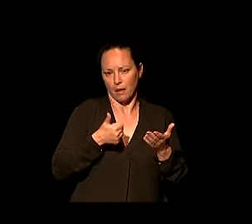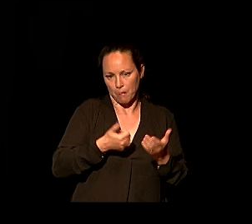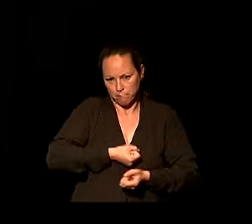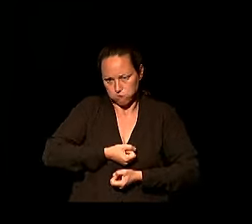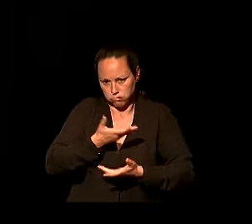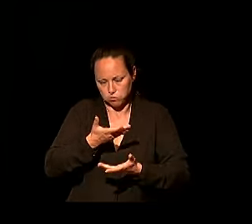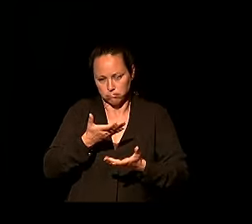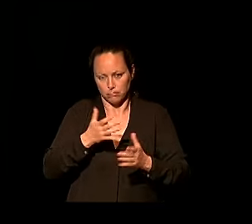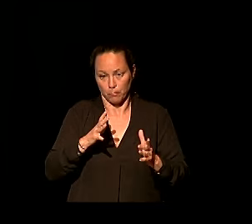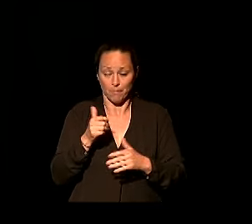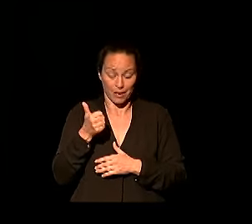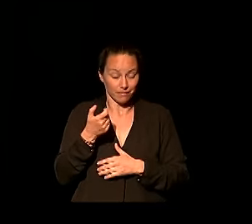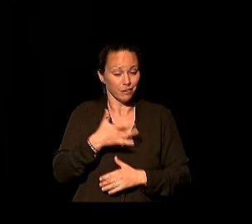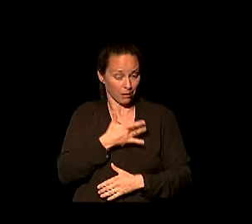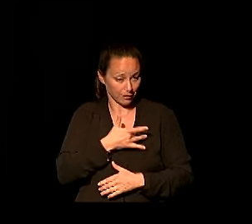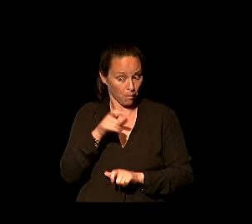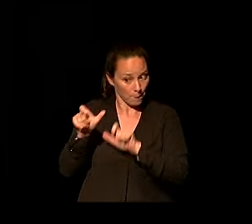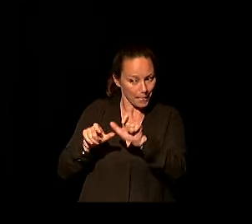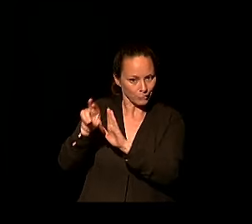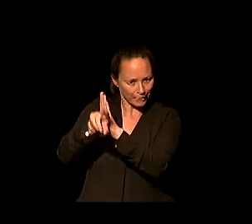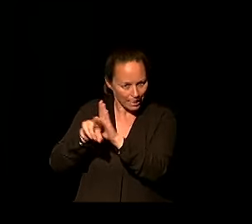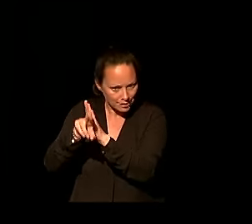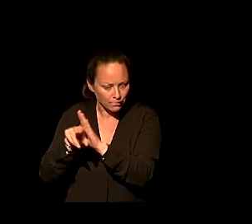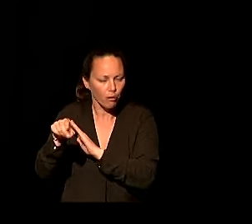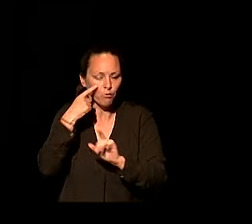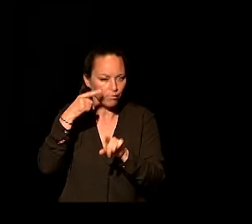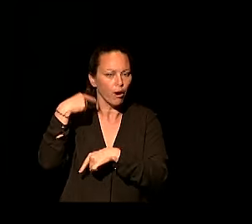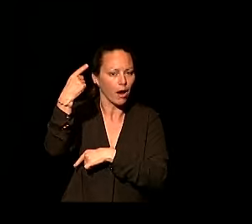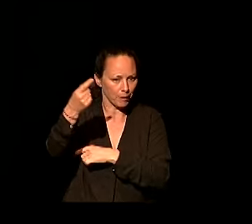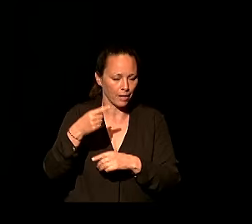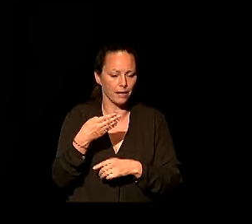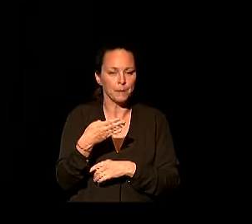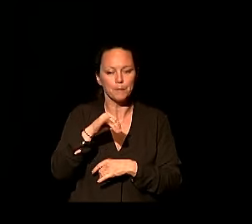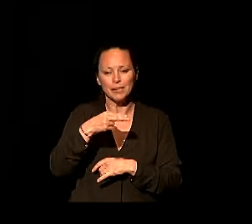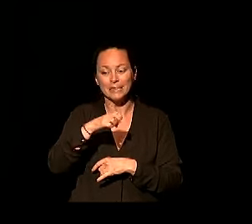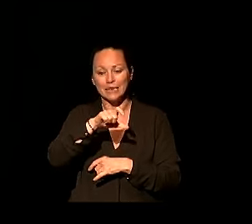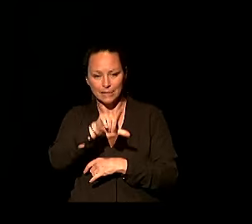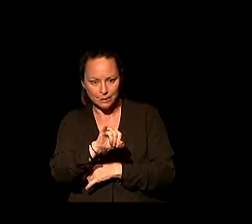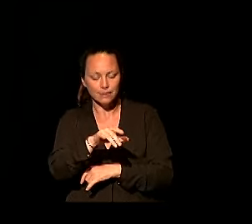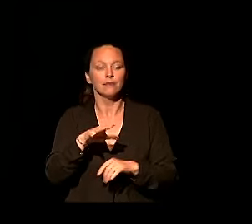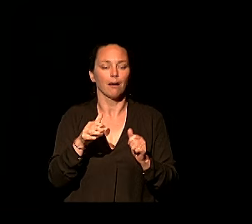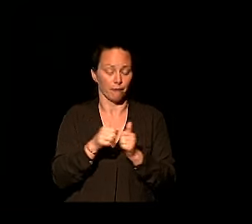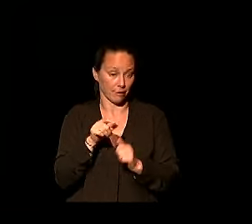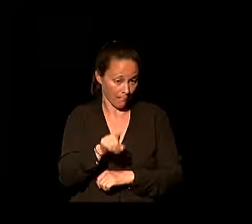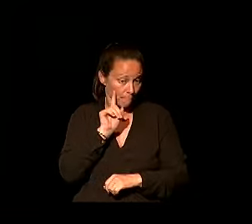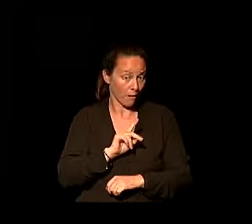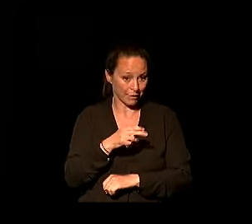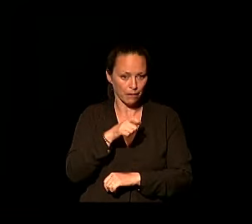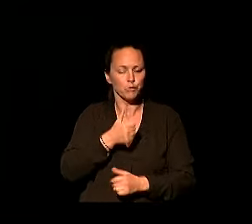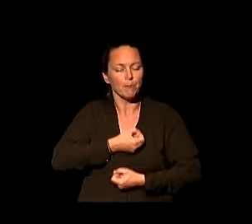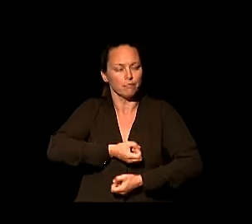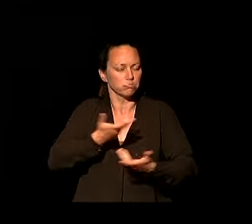est intéressant, c'est de voir la relation des réalisateurs avec, on va en parler à propos de Minelli, avec Nathalie Calmus. Elle écrit